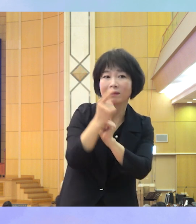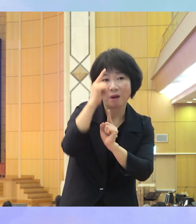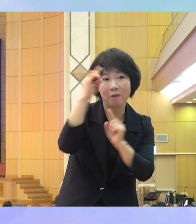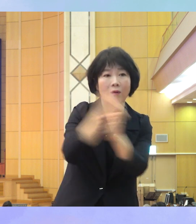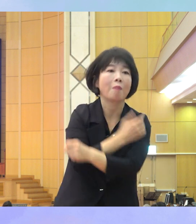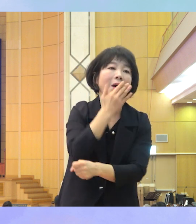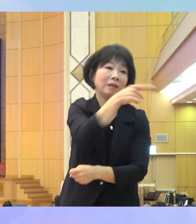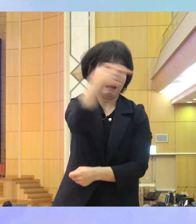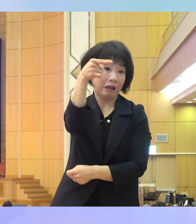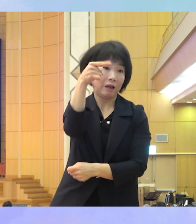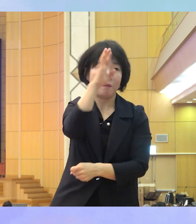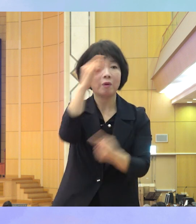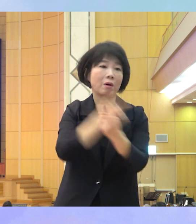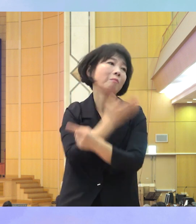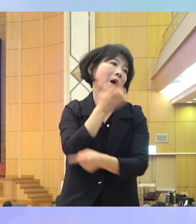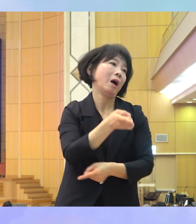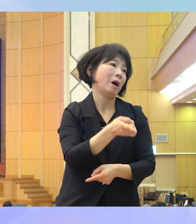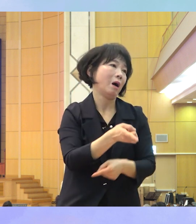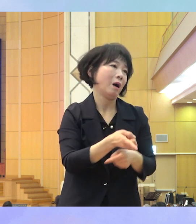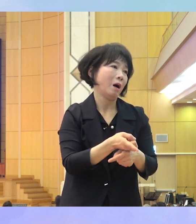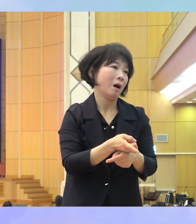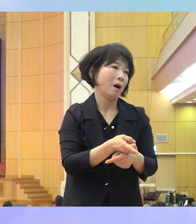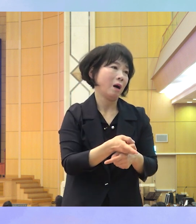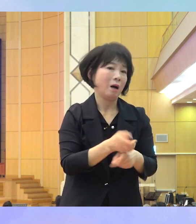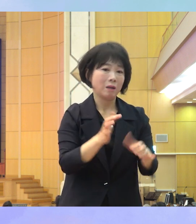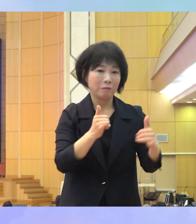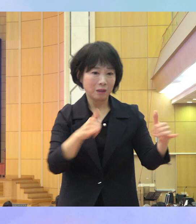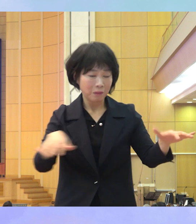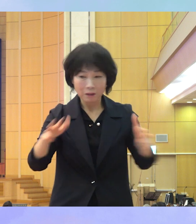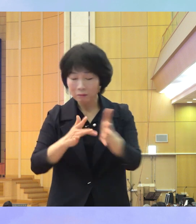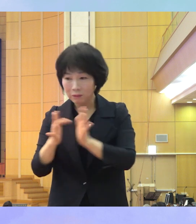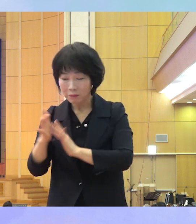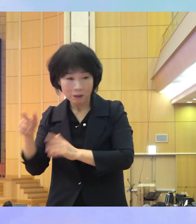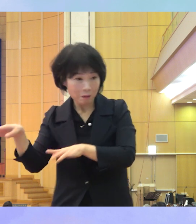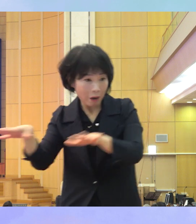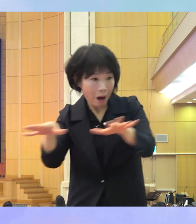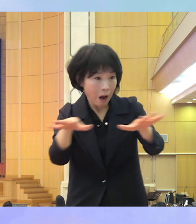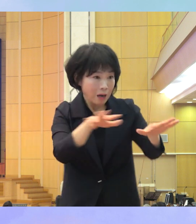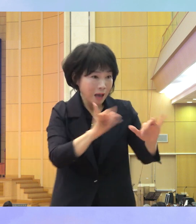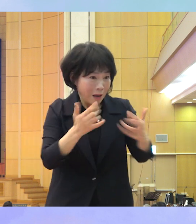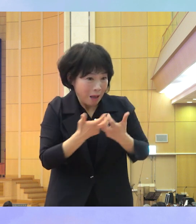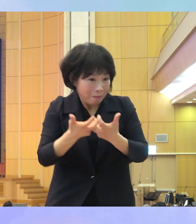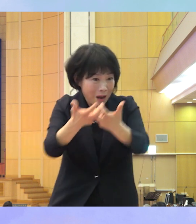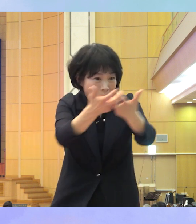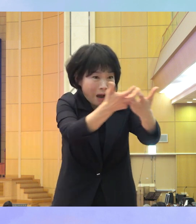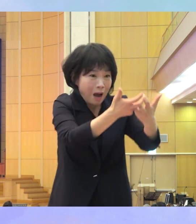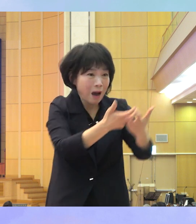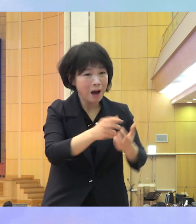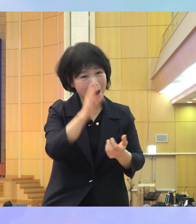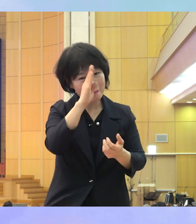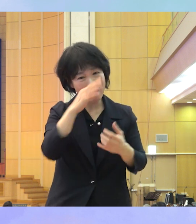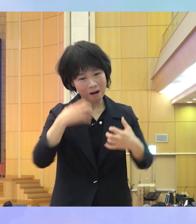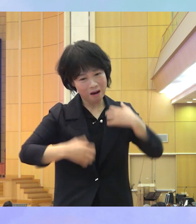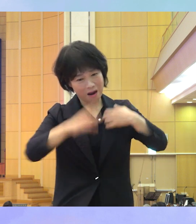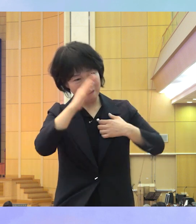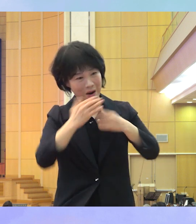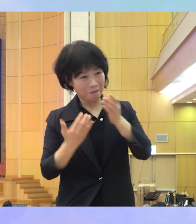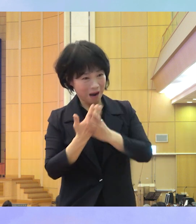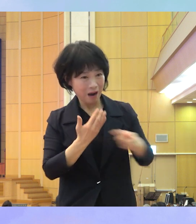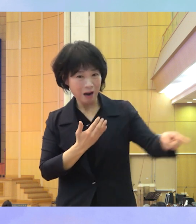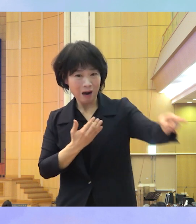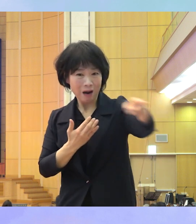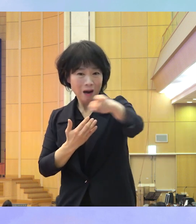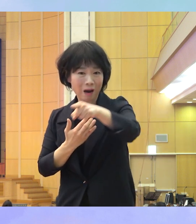있는데 예수님이 사람들 환자를 하나하나 보면서 사람 사이로 걸어 다녀도 전부